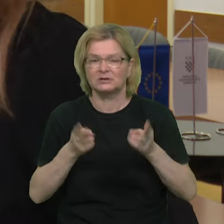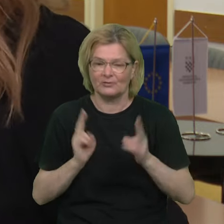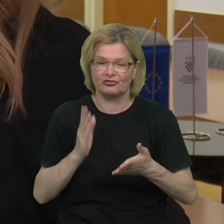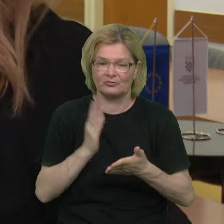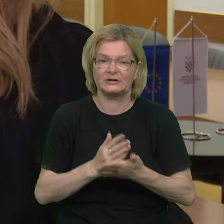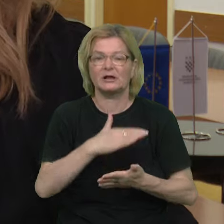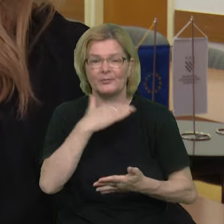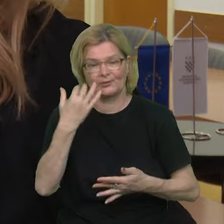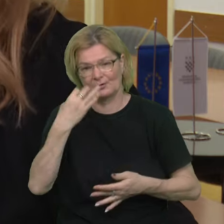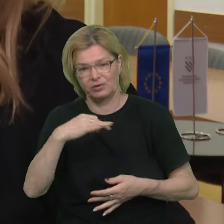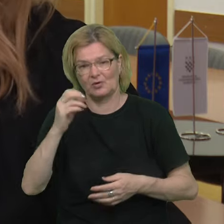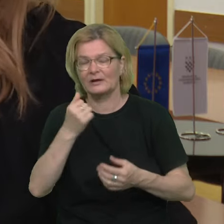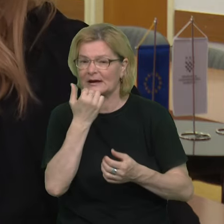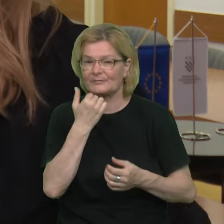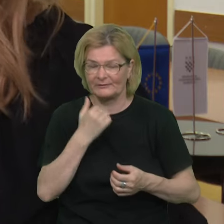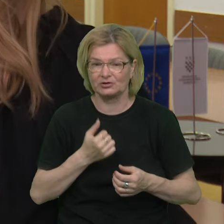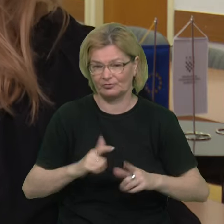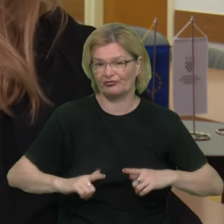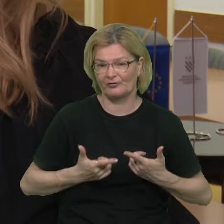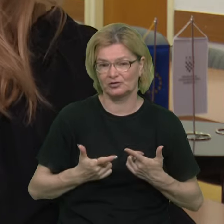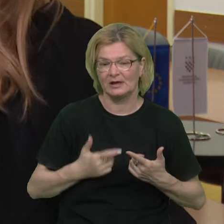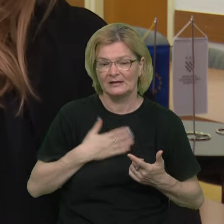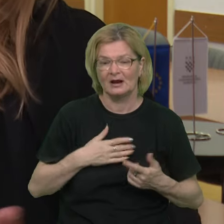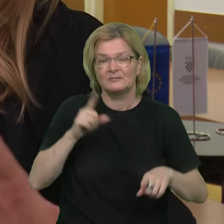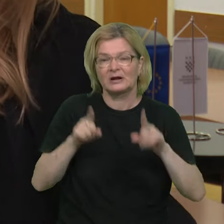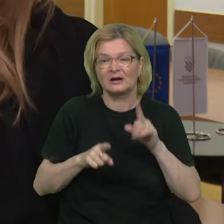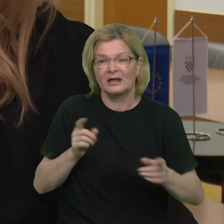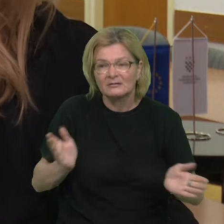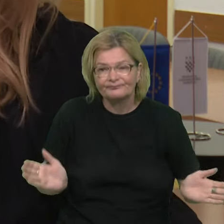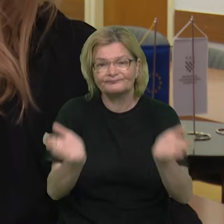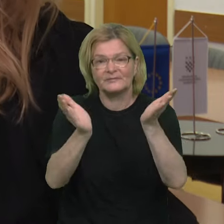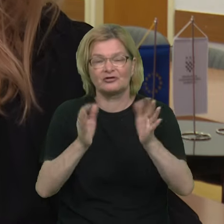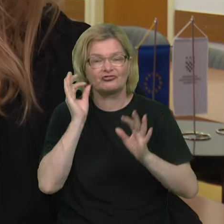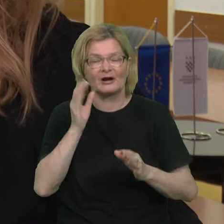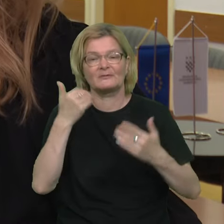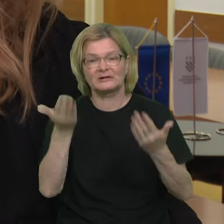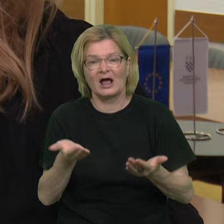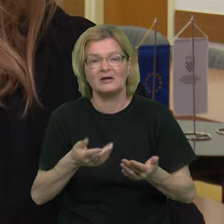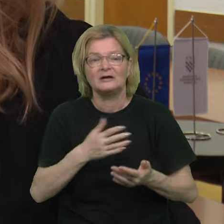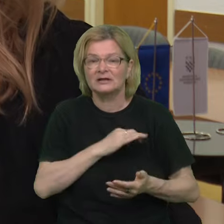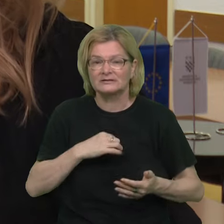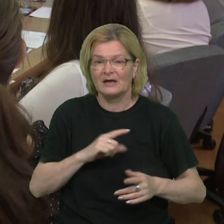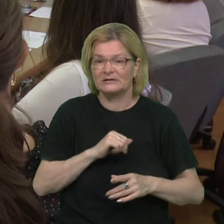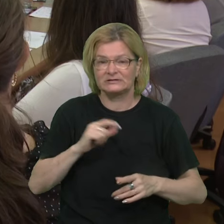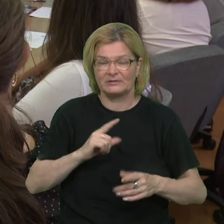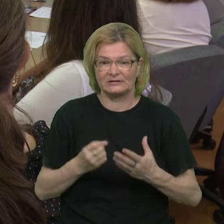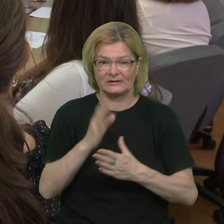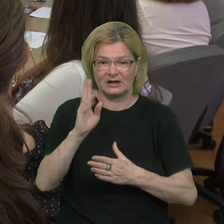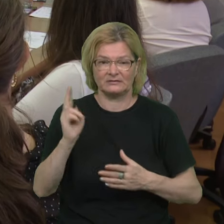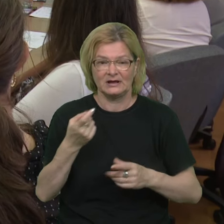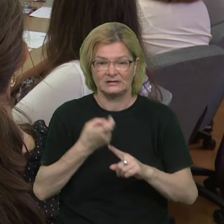poslovnom, onda možemo biti i puno bolji i na privatnom, jel? I evo, dala bi neki podstrek ženama da sami sebi ne